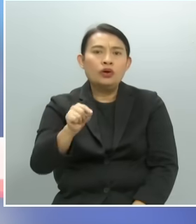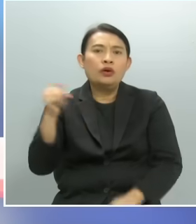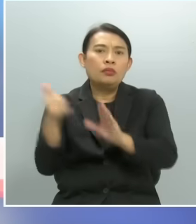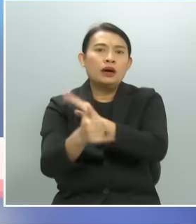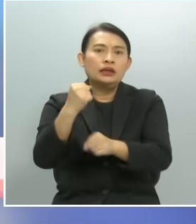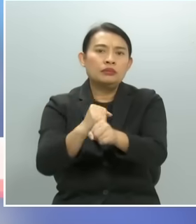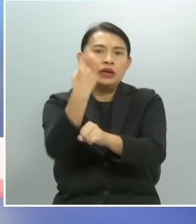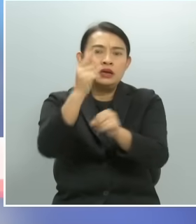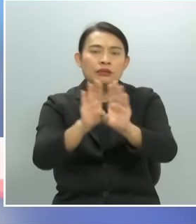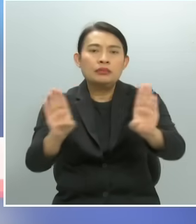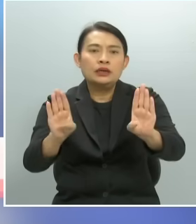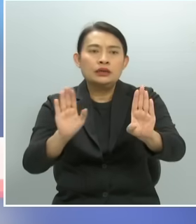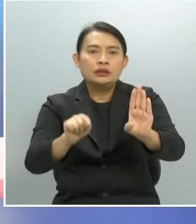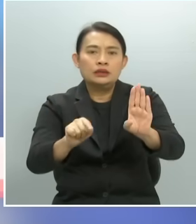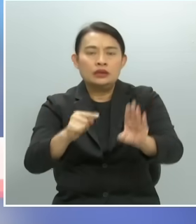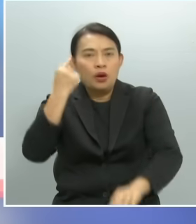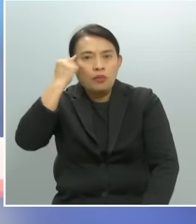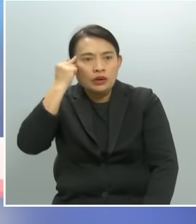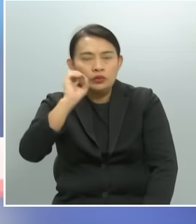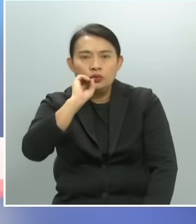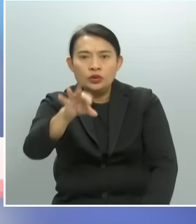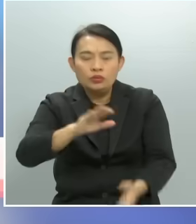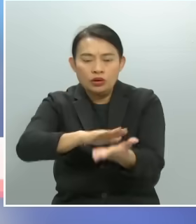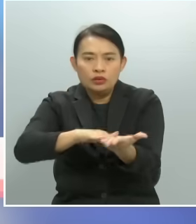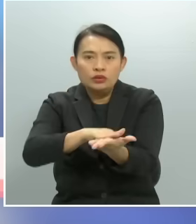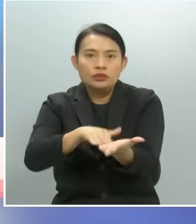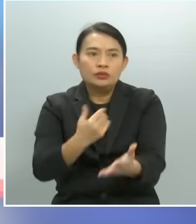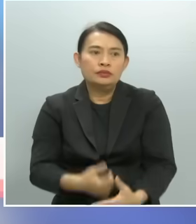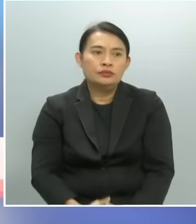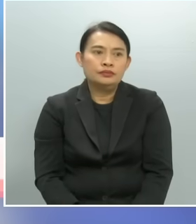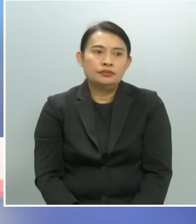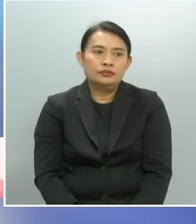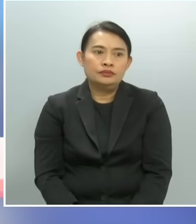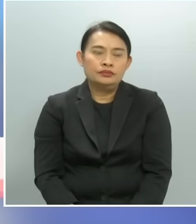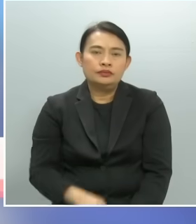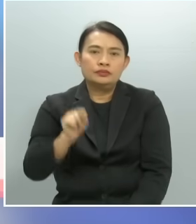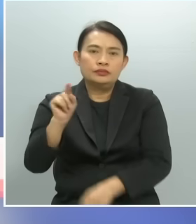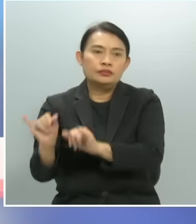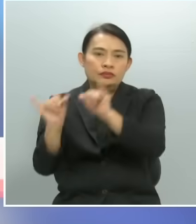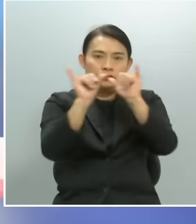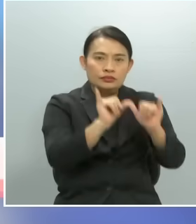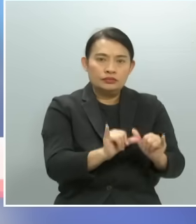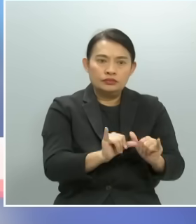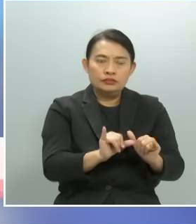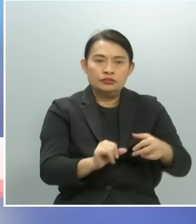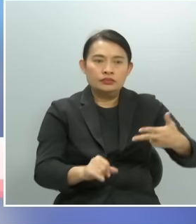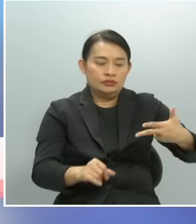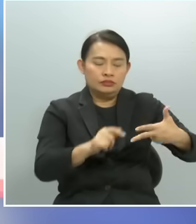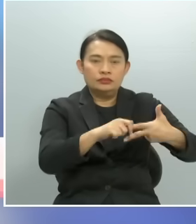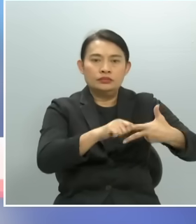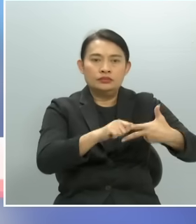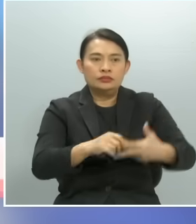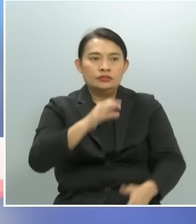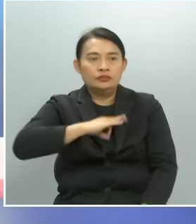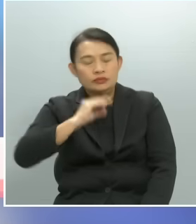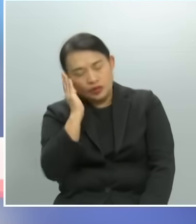ไม่รู้ต้องขออภัยด้วยและให้ตนเองย้ายมานอนบริเวณชั้น 2แทนแต่ตนเองก็ระแวง